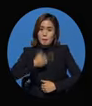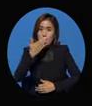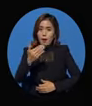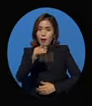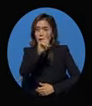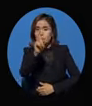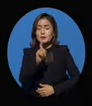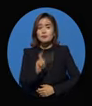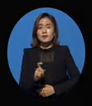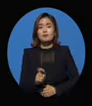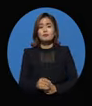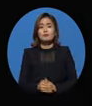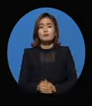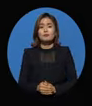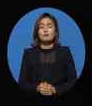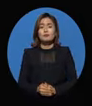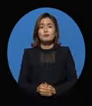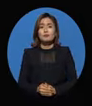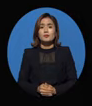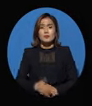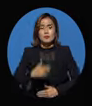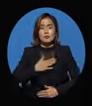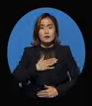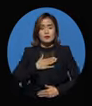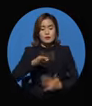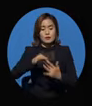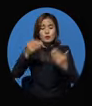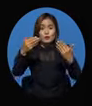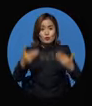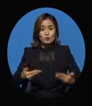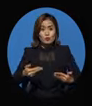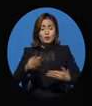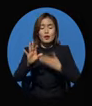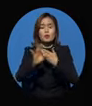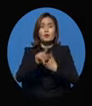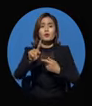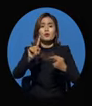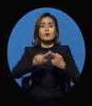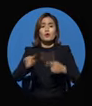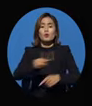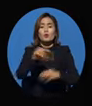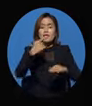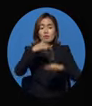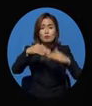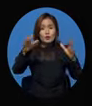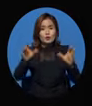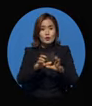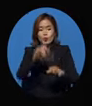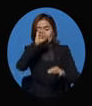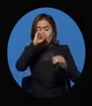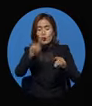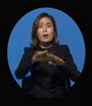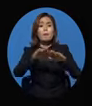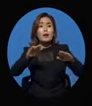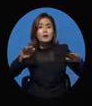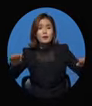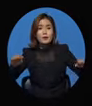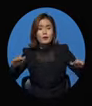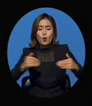잡을 수가 있겠습니까 저속령 길을 선택하는 것은 바로 우리 민주당이 아직도 기회가 평등하고